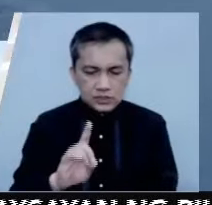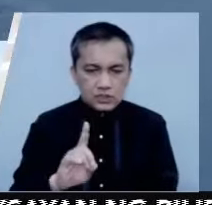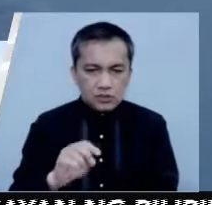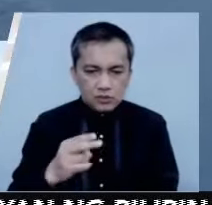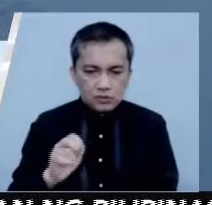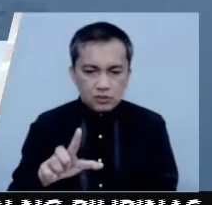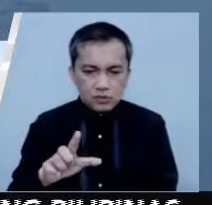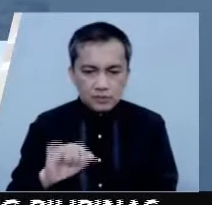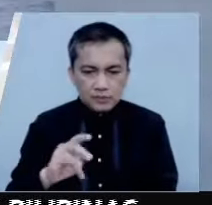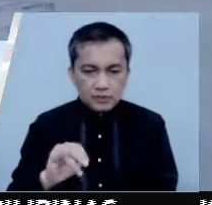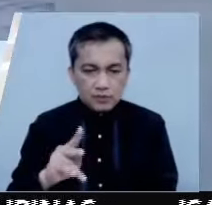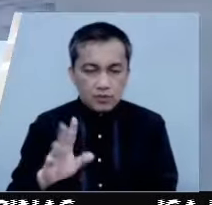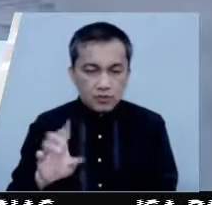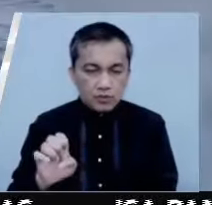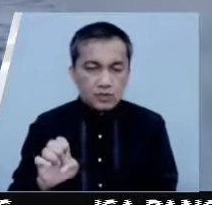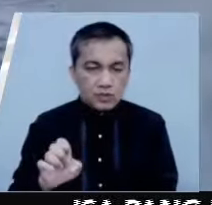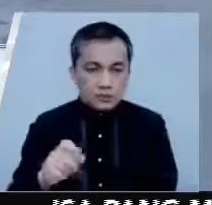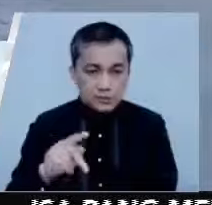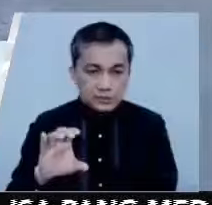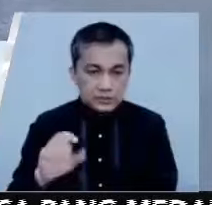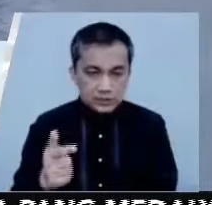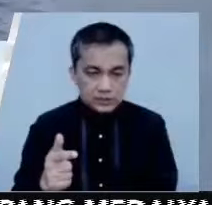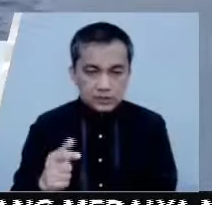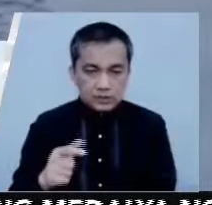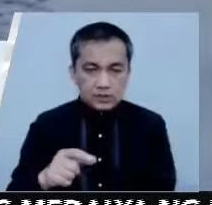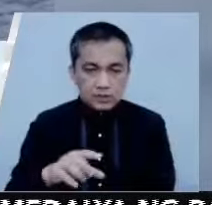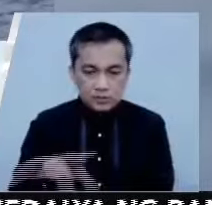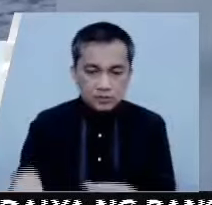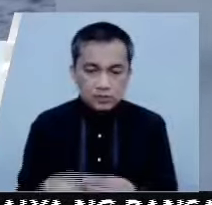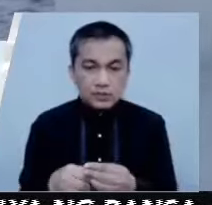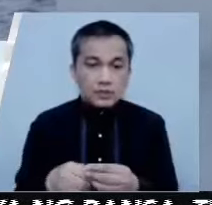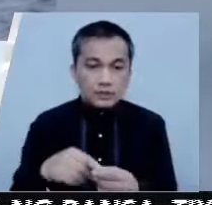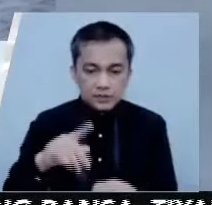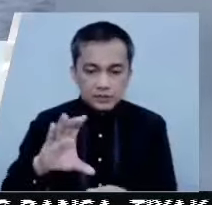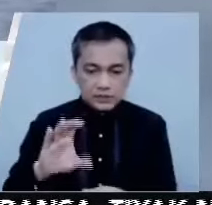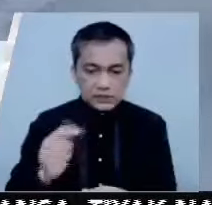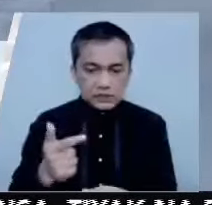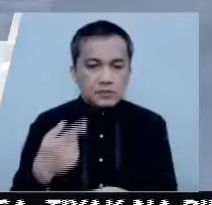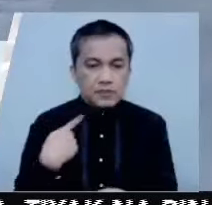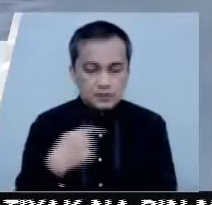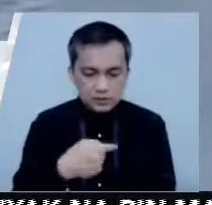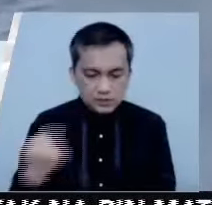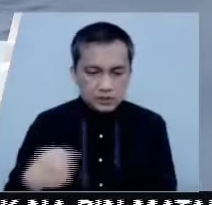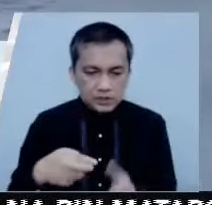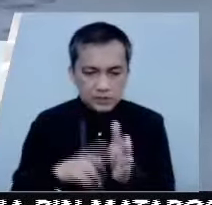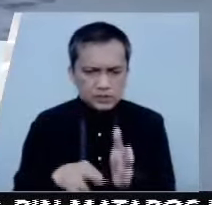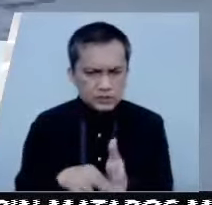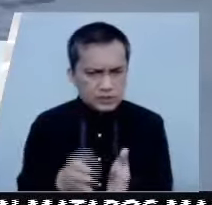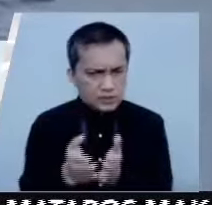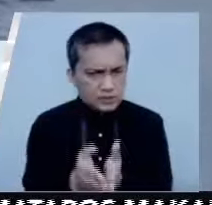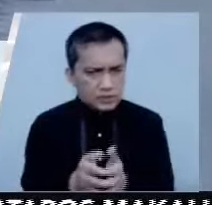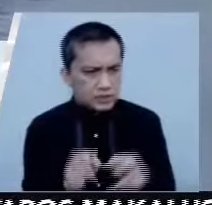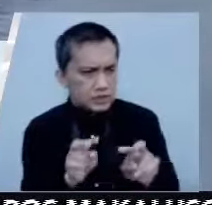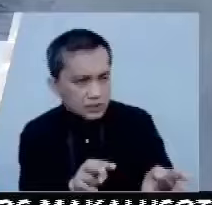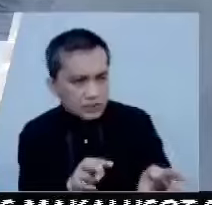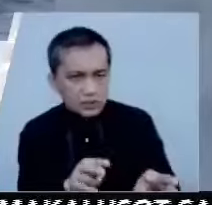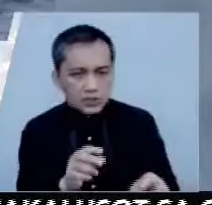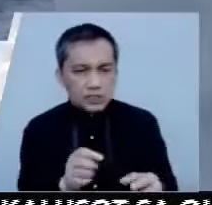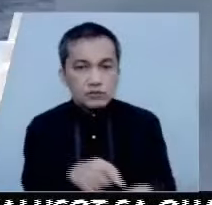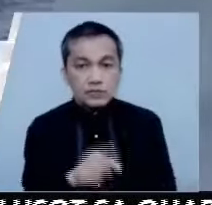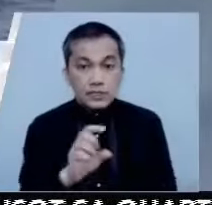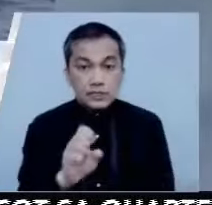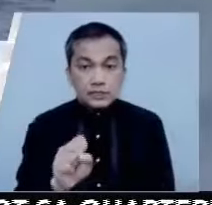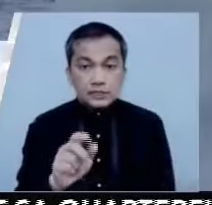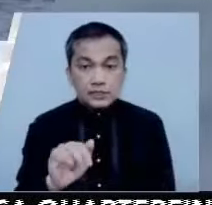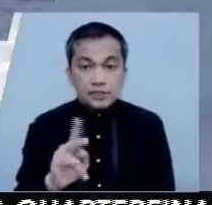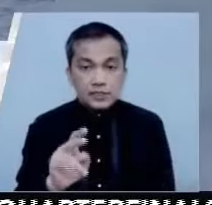PCG. Bukod dyan, kinumpirma na ang PCG na may China research vessel silang na-monitor sa Sabina Shoal.